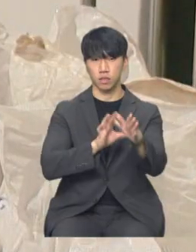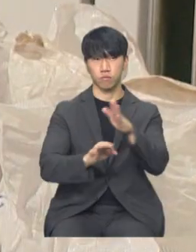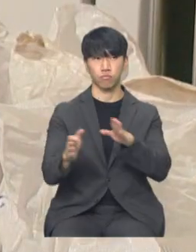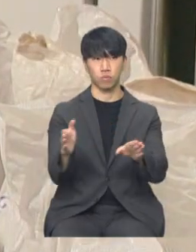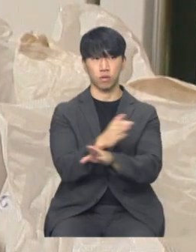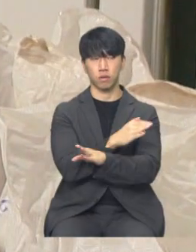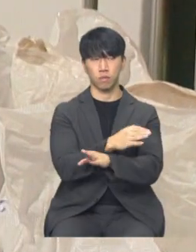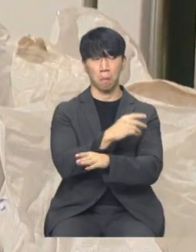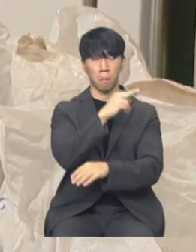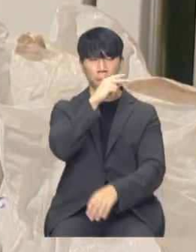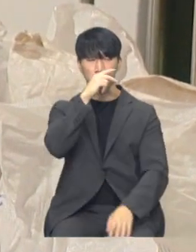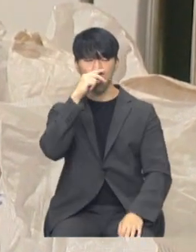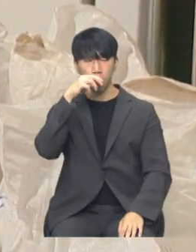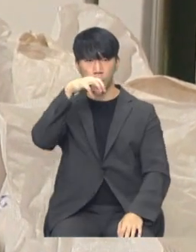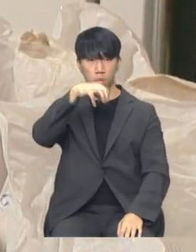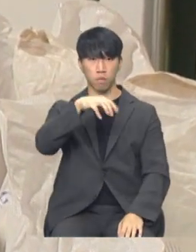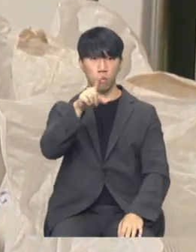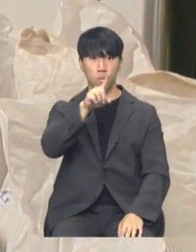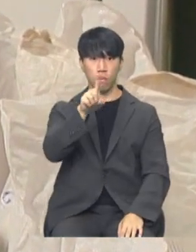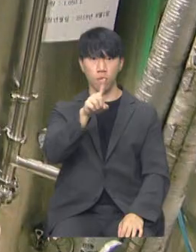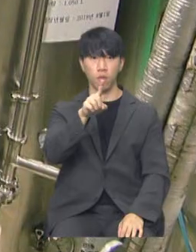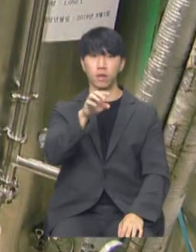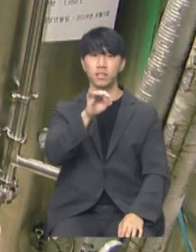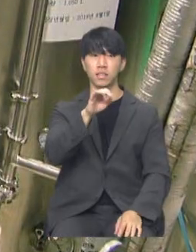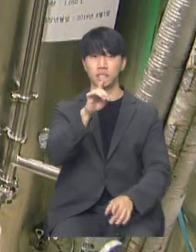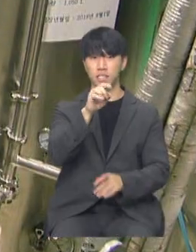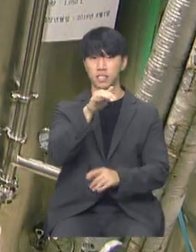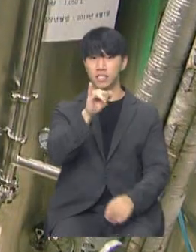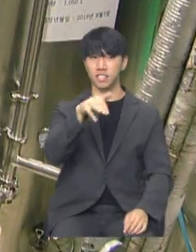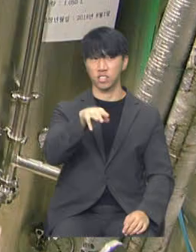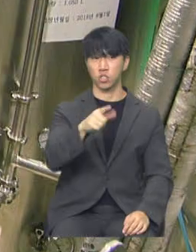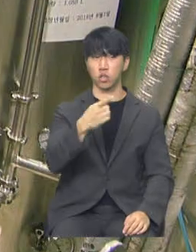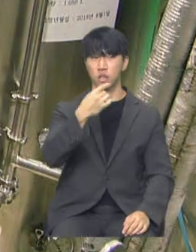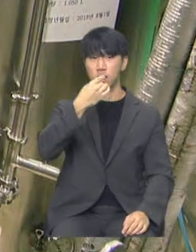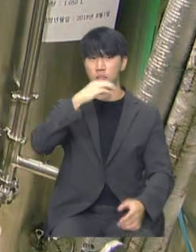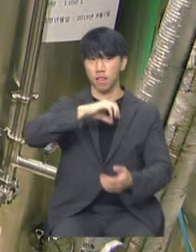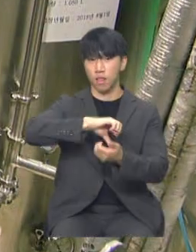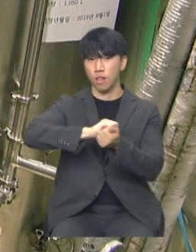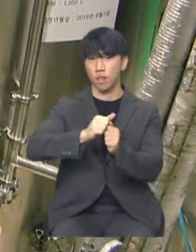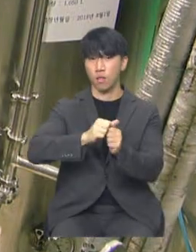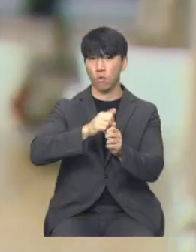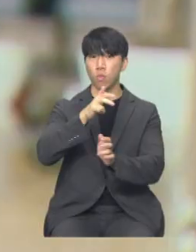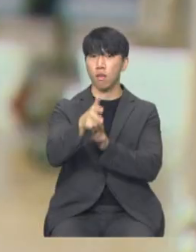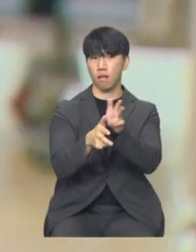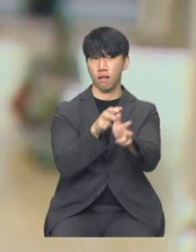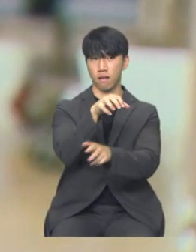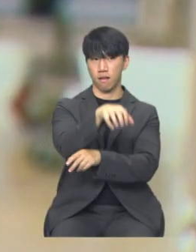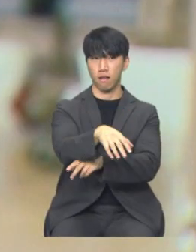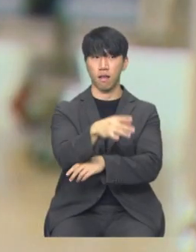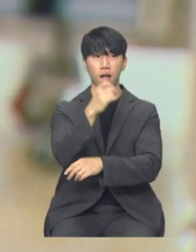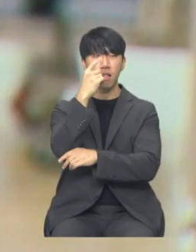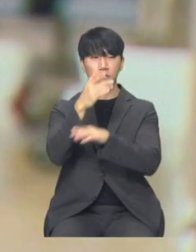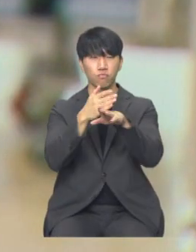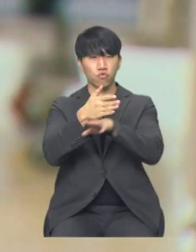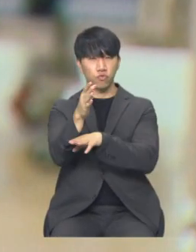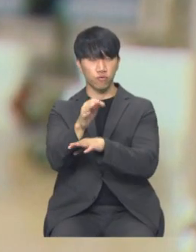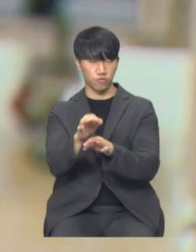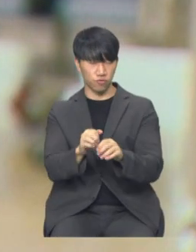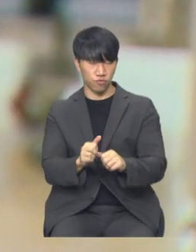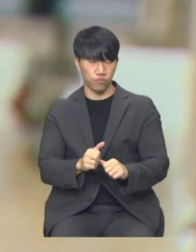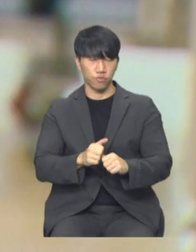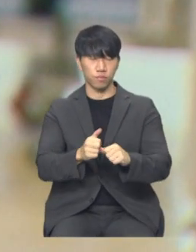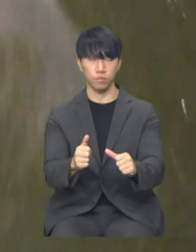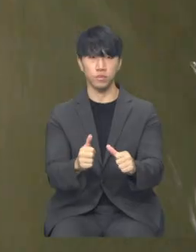고소한 냄새로 가득한 이곳은 이천 104면에 자리한 맥주 공장입니다. 한 달 넘게 정성을 들여야